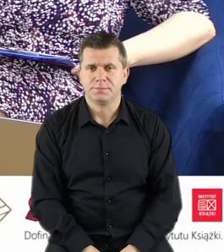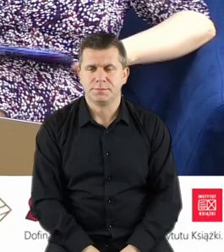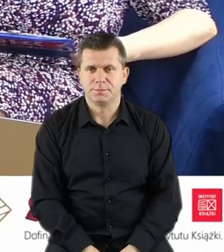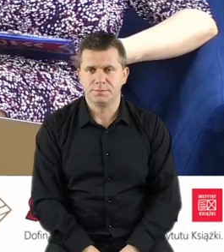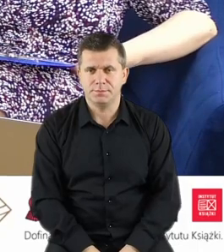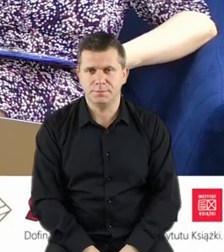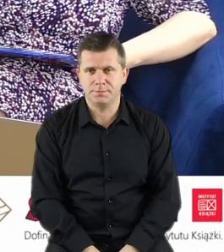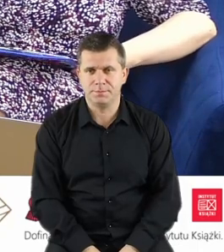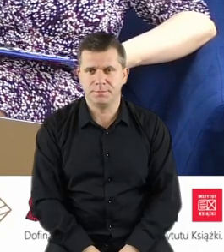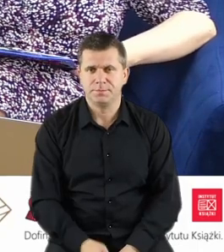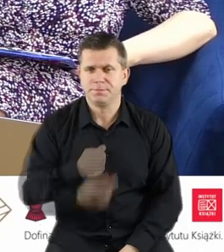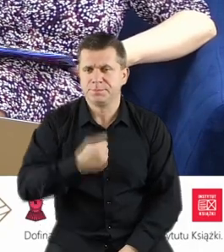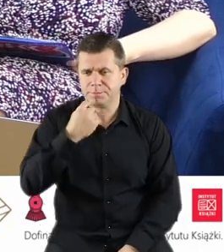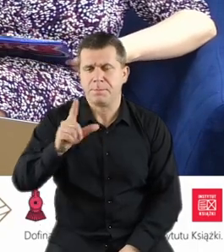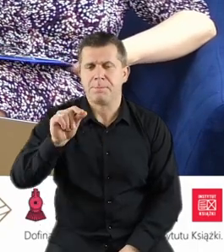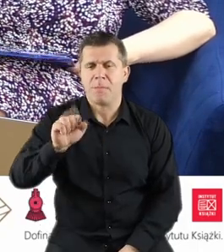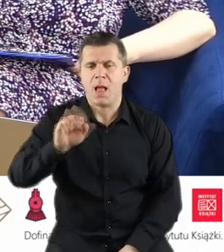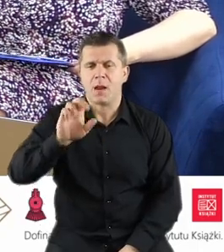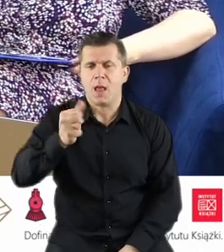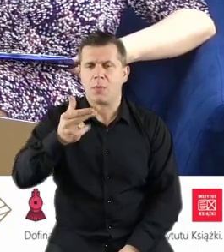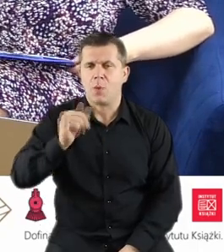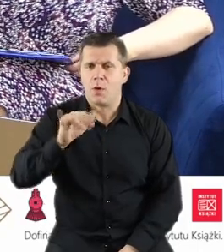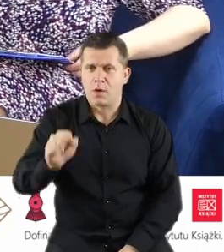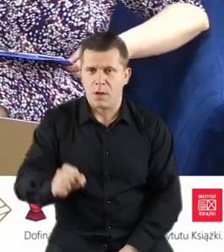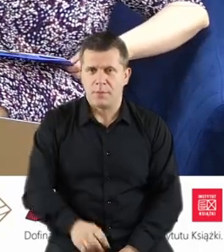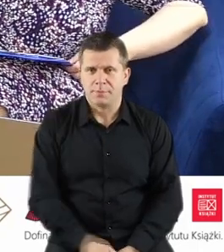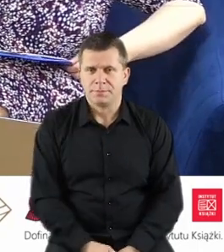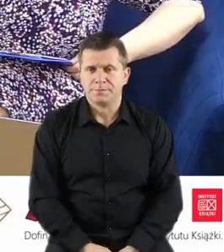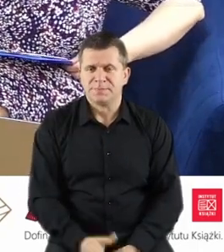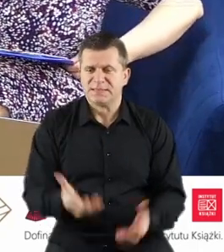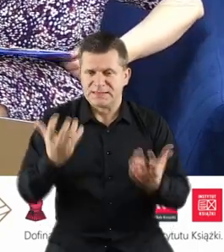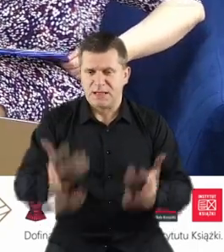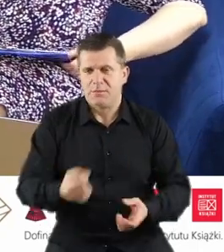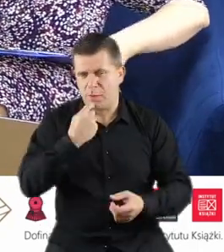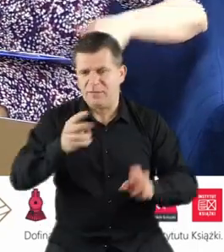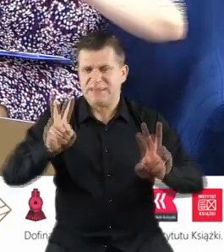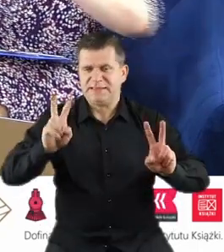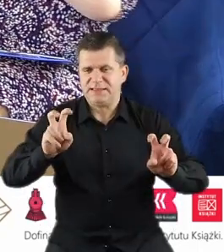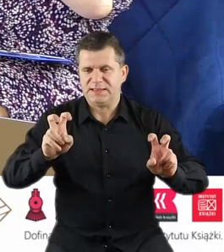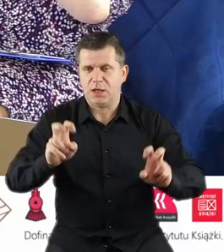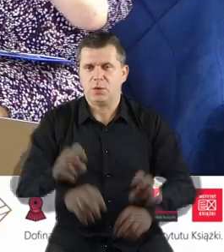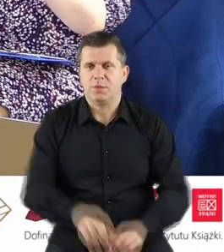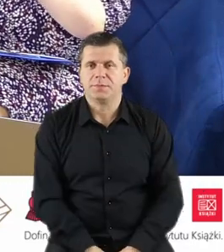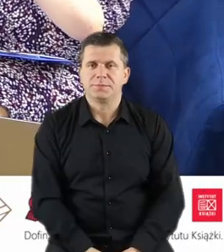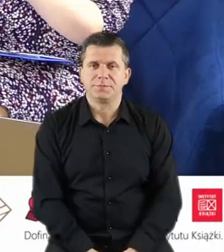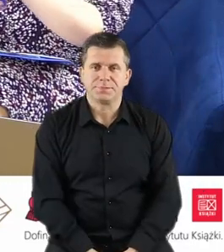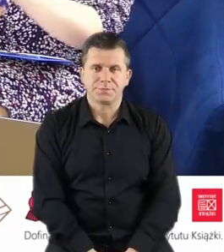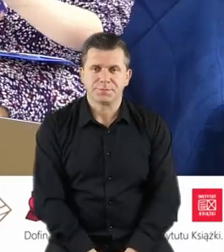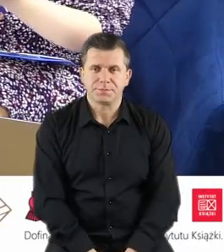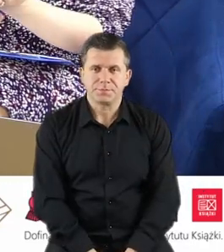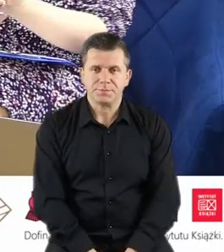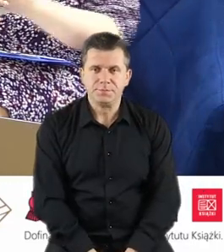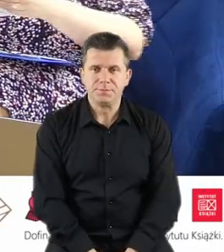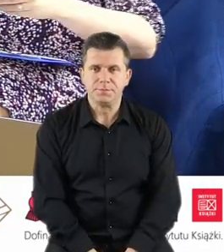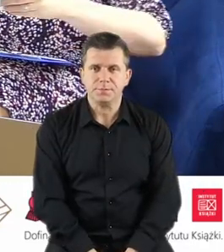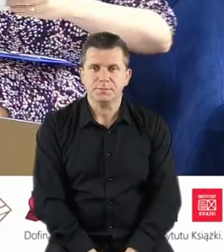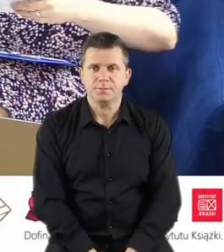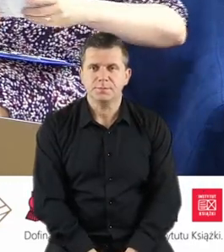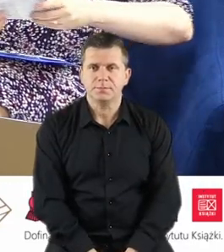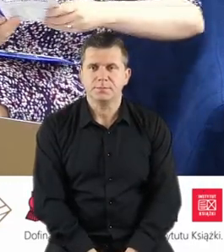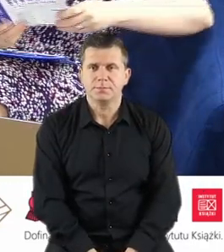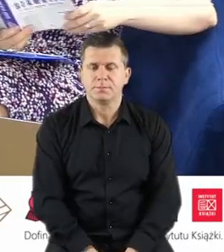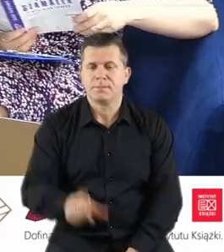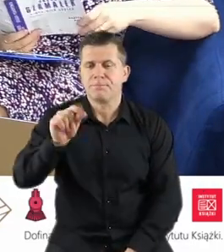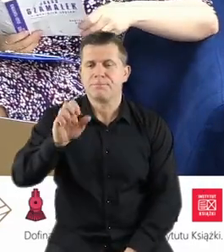Mówiłam o paranoi, chciałam zacytować, nie będzie dużo tego, ale pozwolę sobie, o paranoi